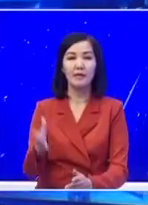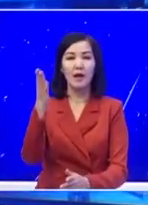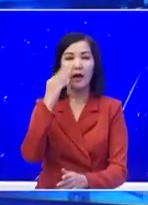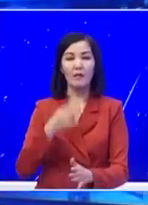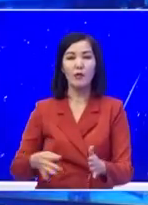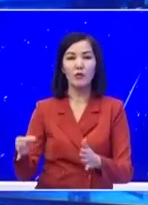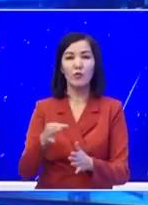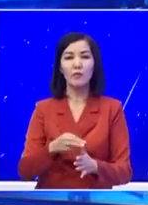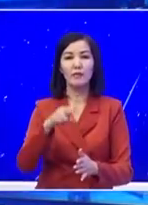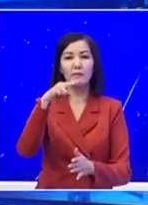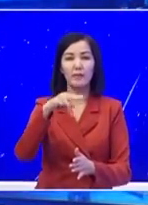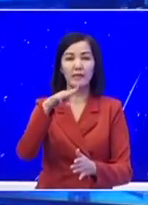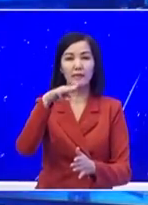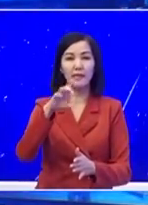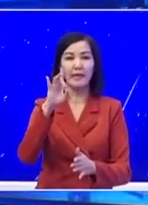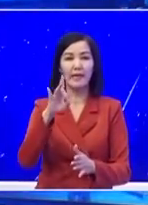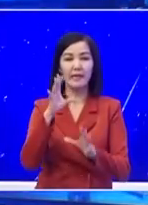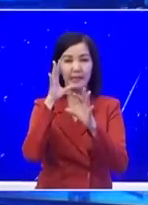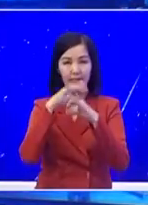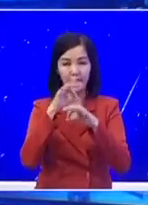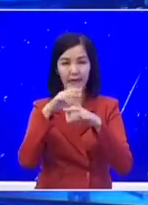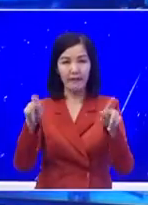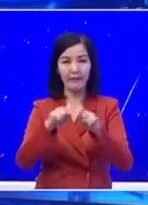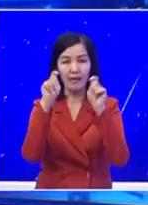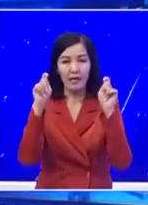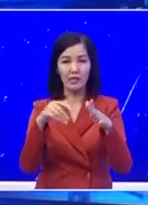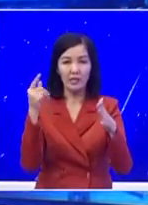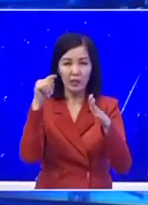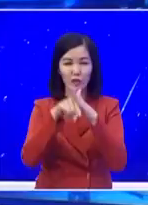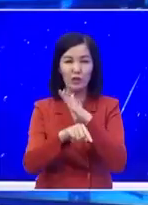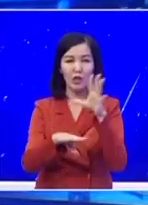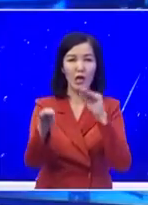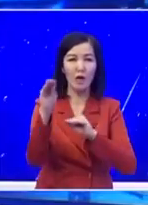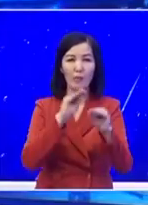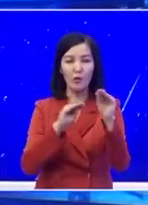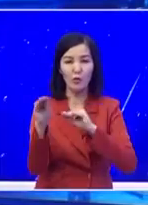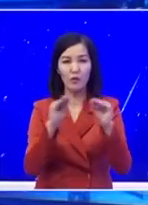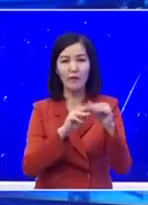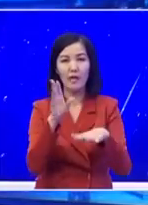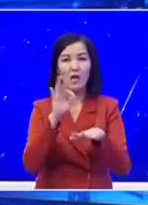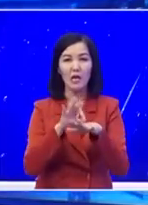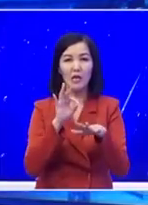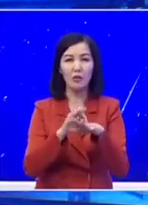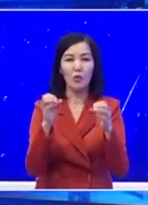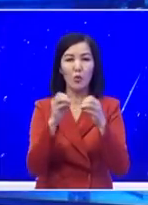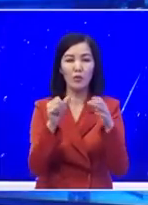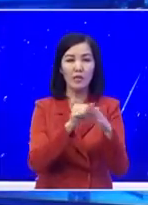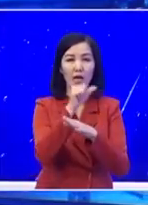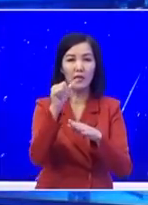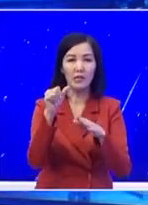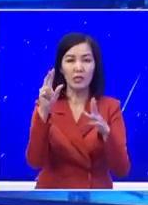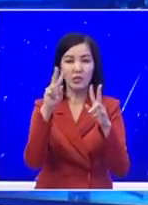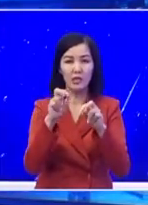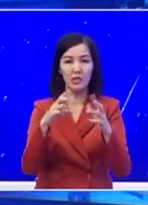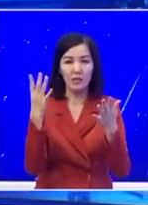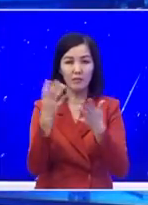Алматы облысында тағы бір ПТР зертханасы ашылды. Нысан ішіндегі заманауи жабдықтар коронавирус инфекциясын 10 сағат ішінде анықтауға